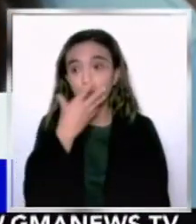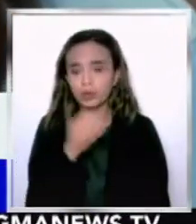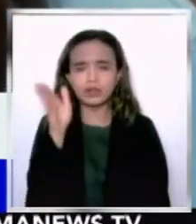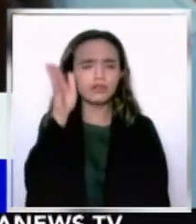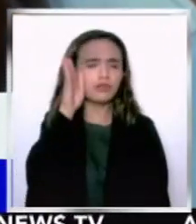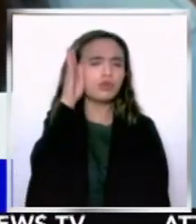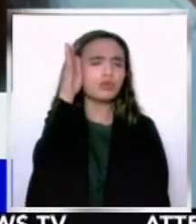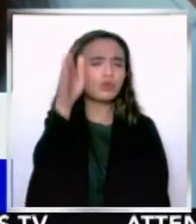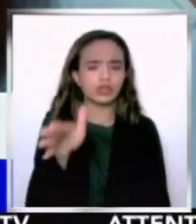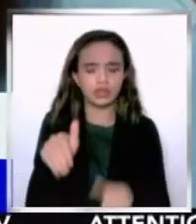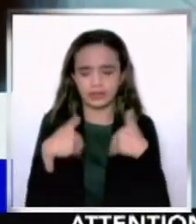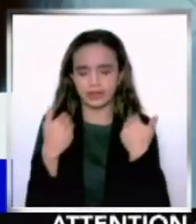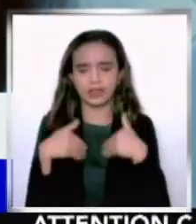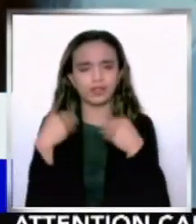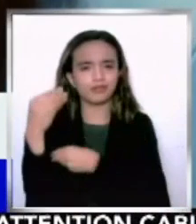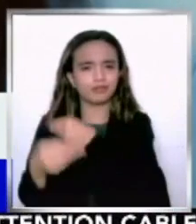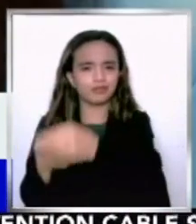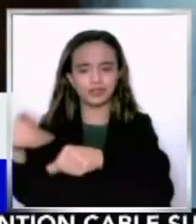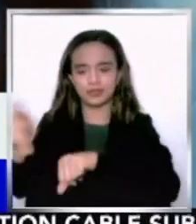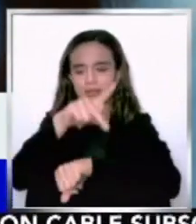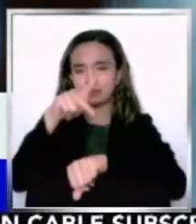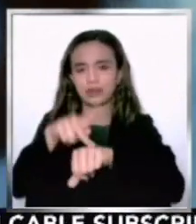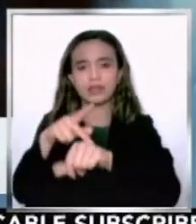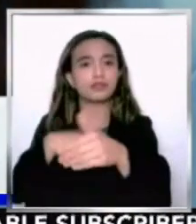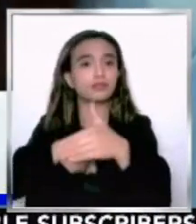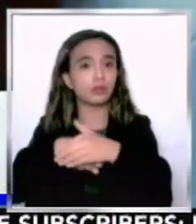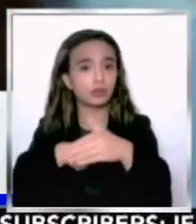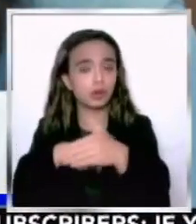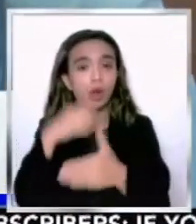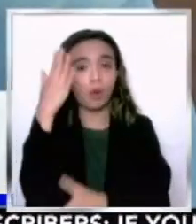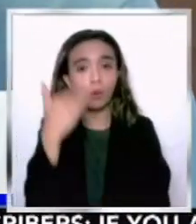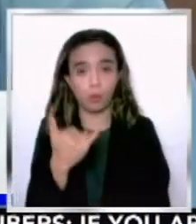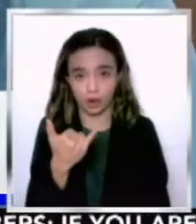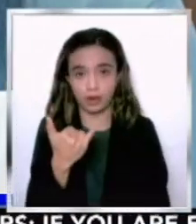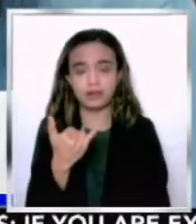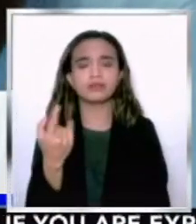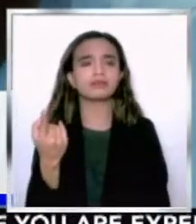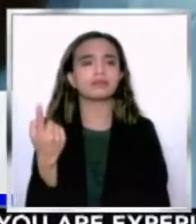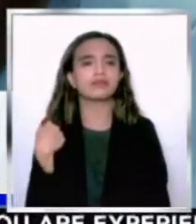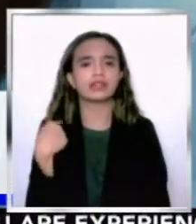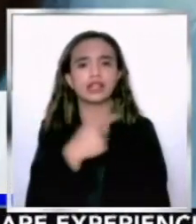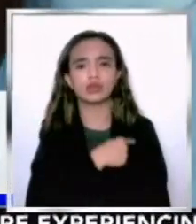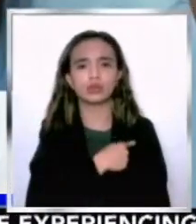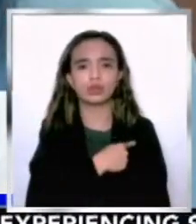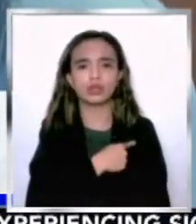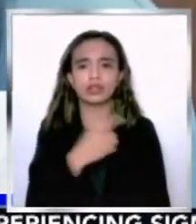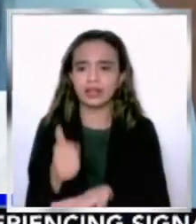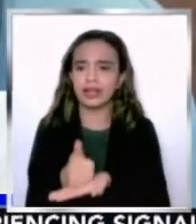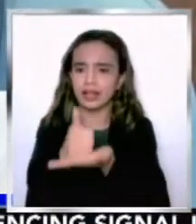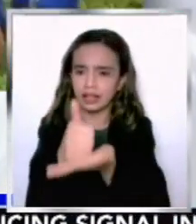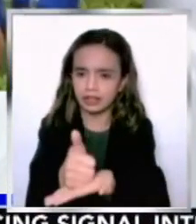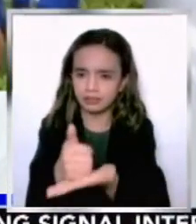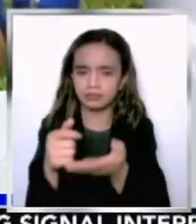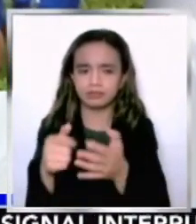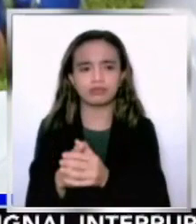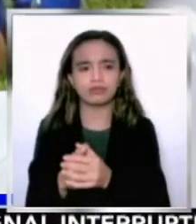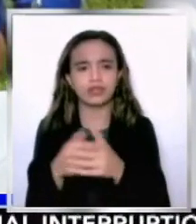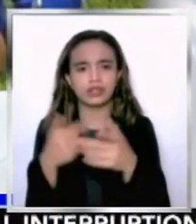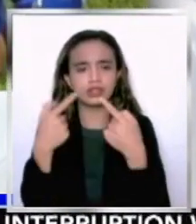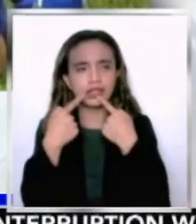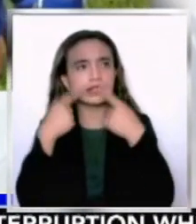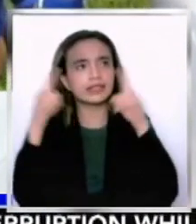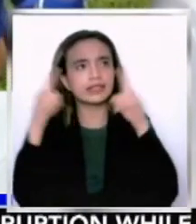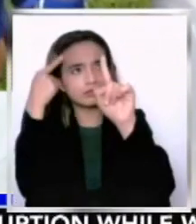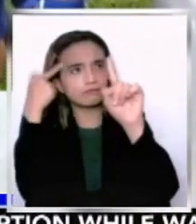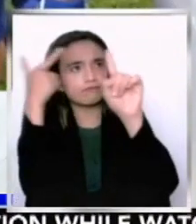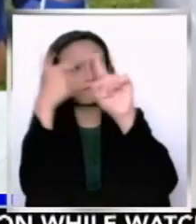of Philippine football because we're making them dream. We're making it reachable for them. At bagaman